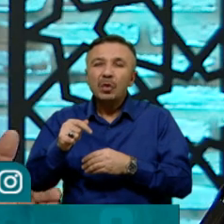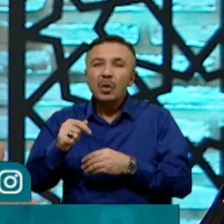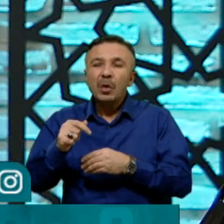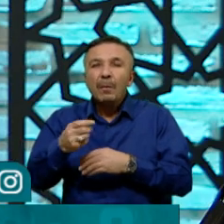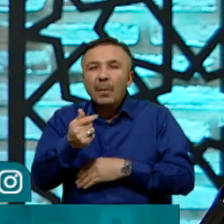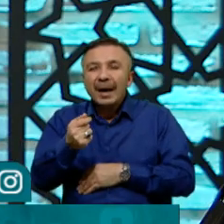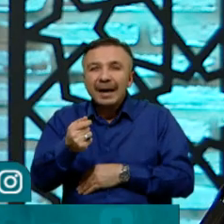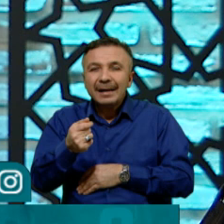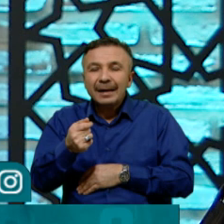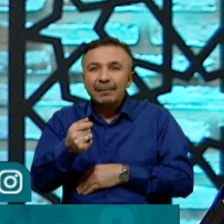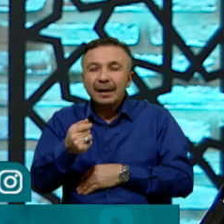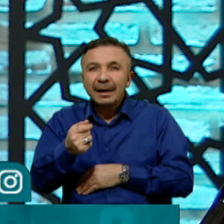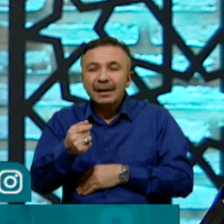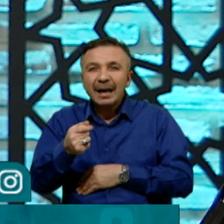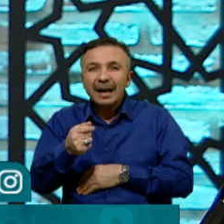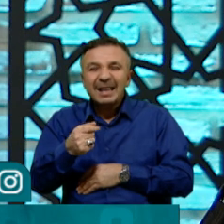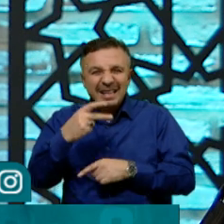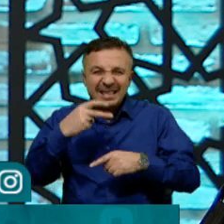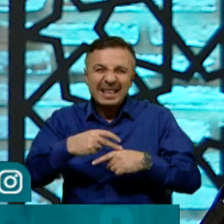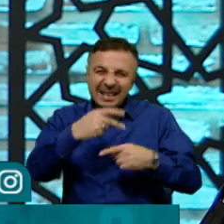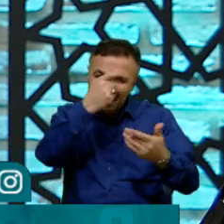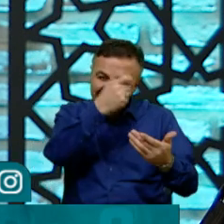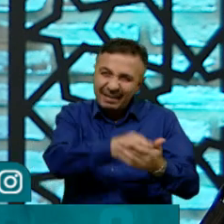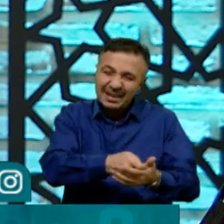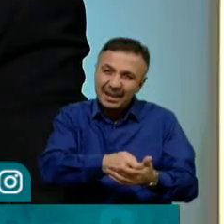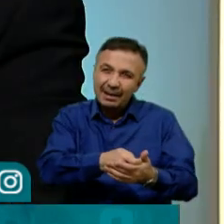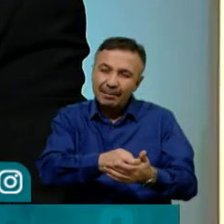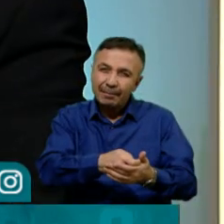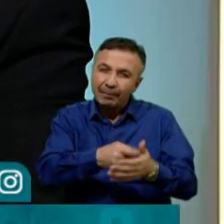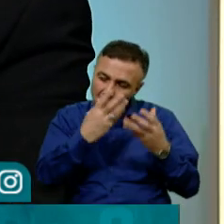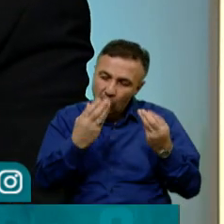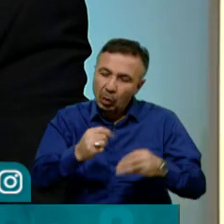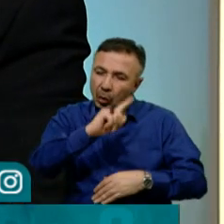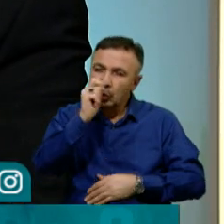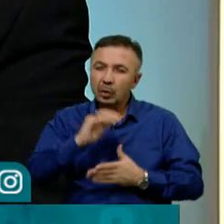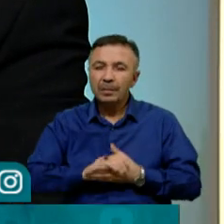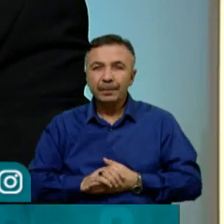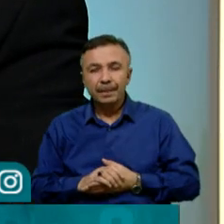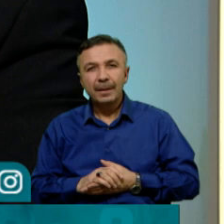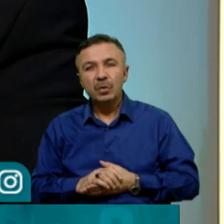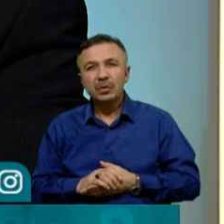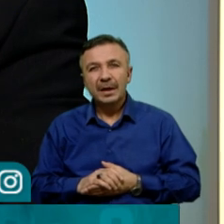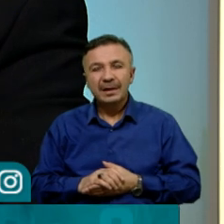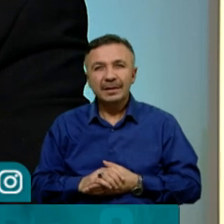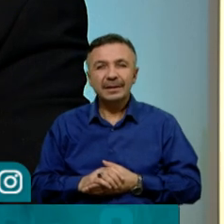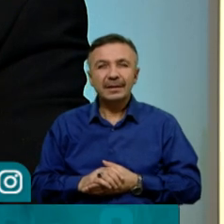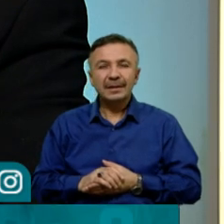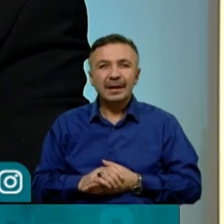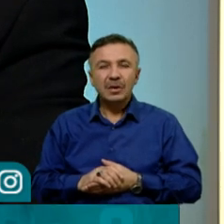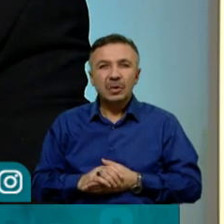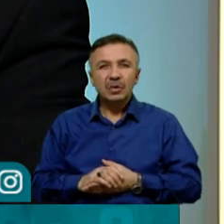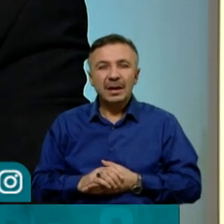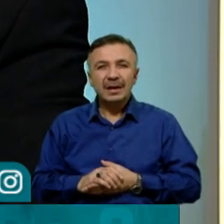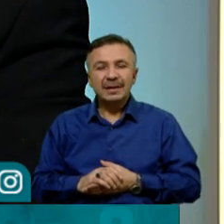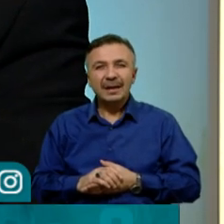mali ibadetleri yapmamda bir sakınca var mı şimdi değerli kardeşim üzerinde ihtilaf edilen bir